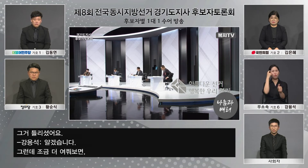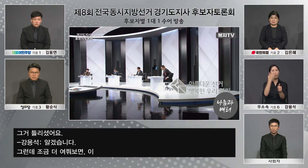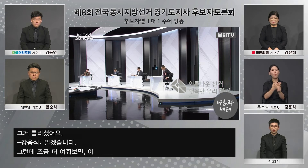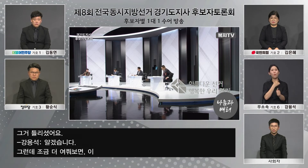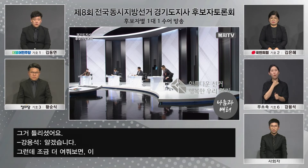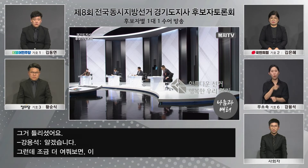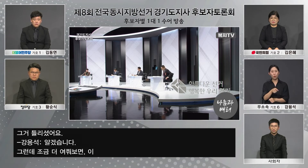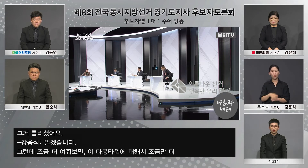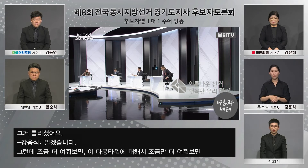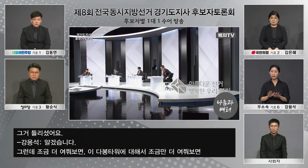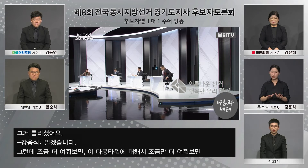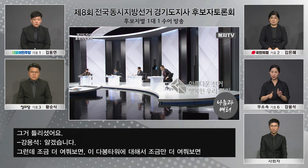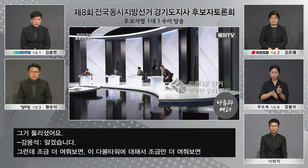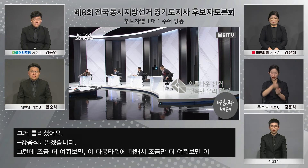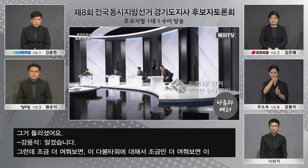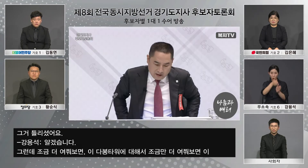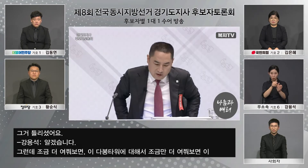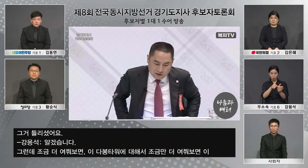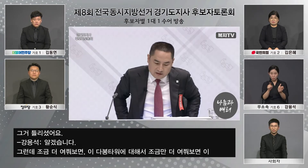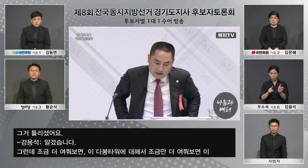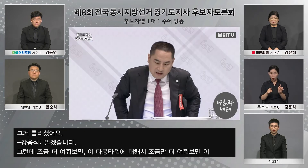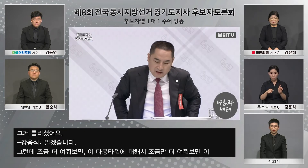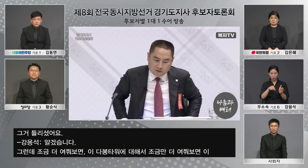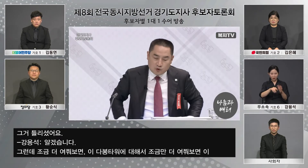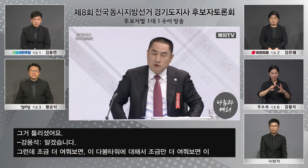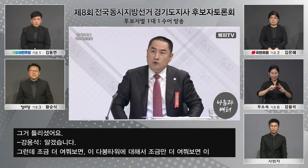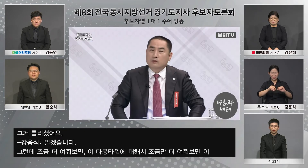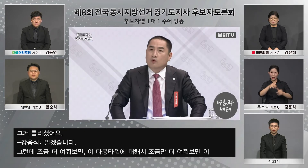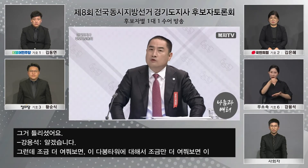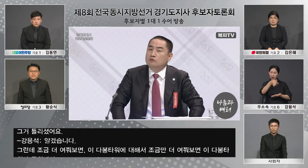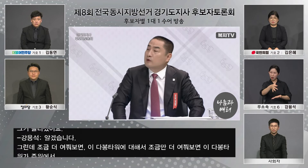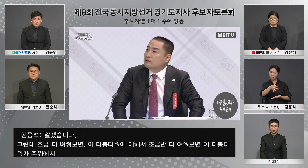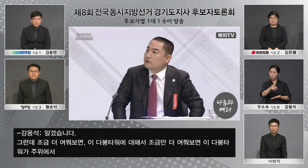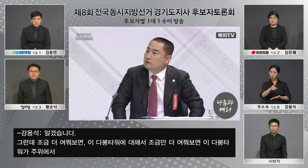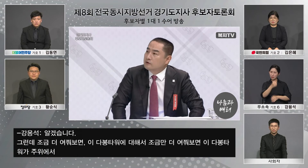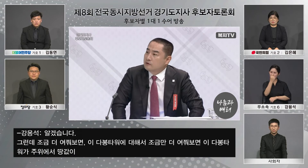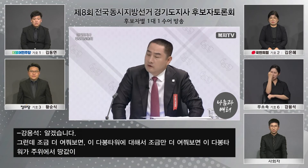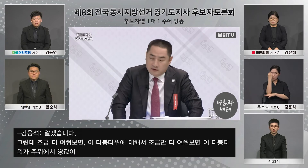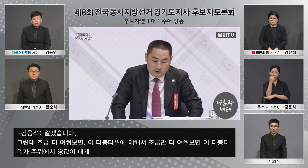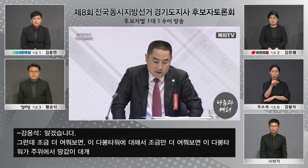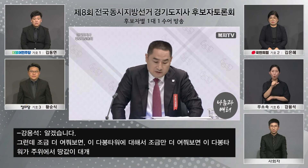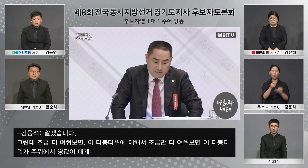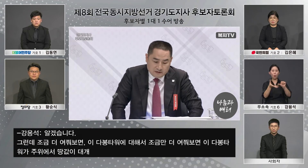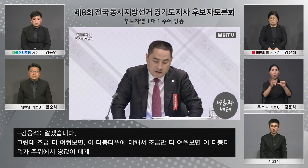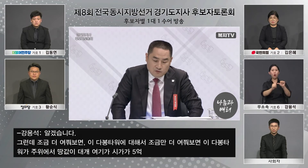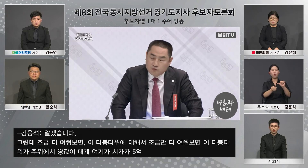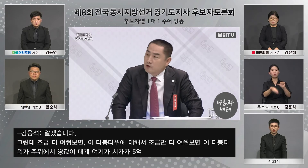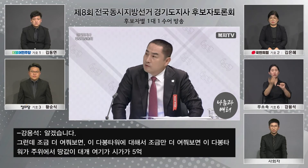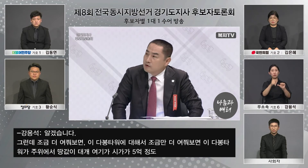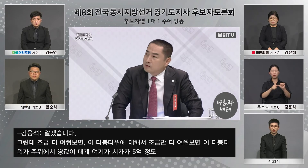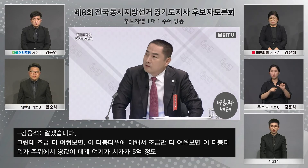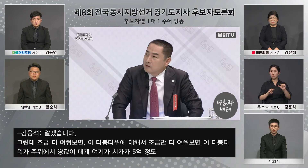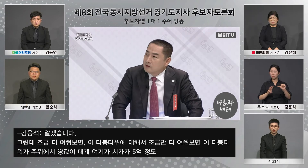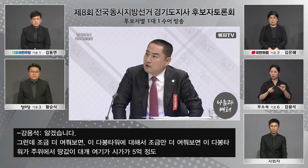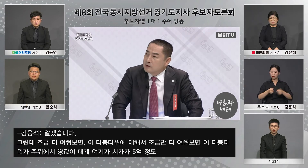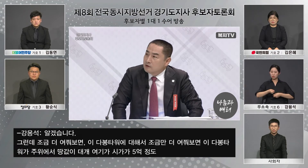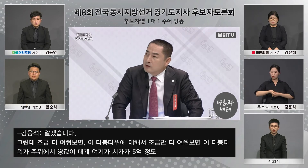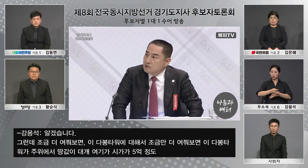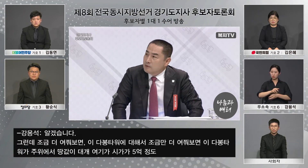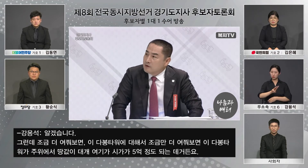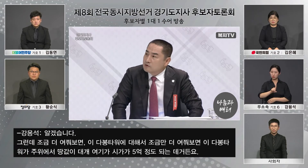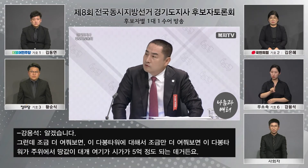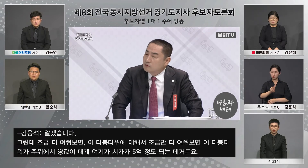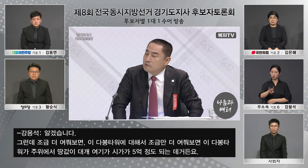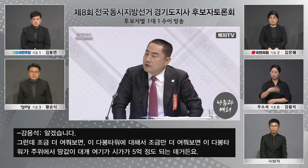주위에서 이 땅값이 대개 여기가 시가가 최소한 5억 정도 되는 데거든요. 네. 그럼 346평이면 이거만